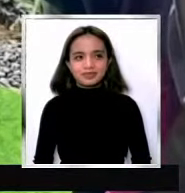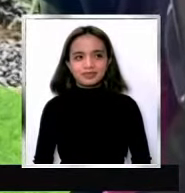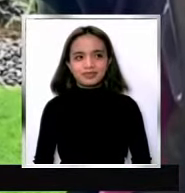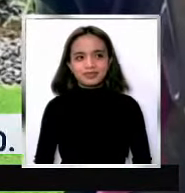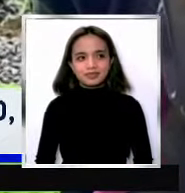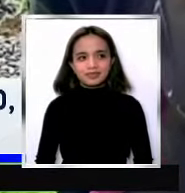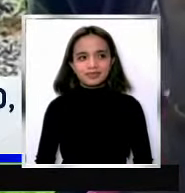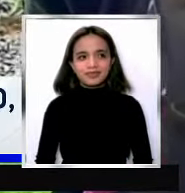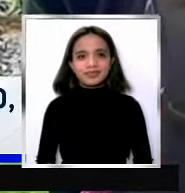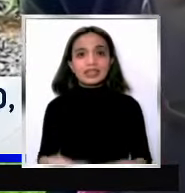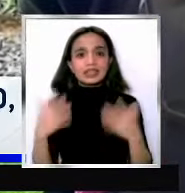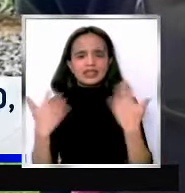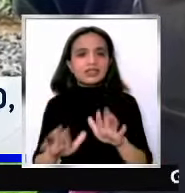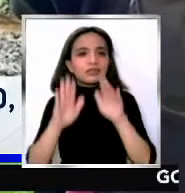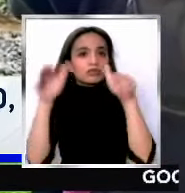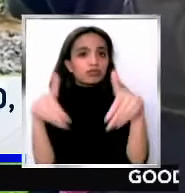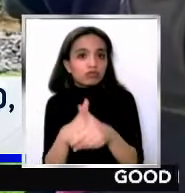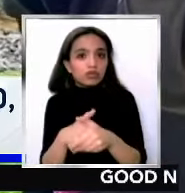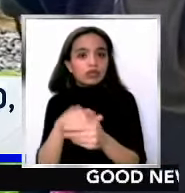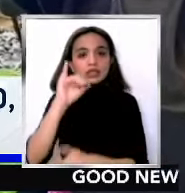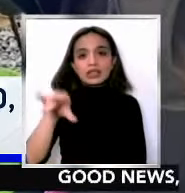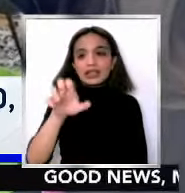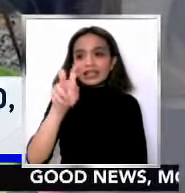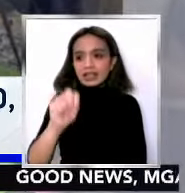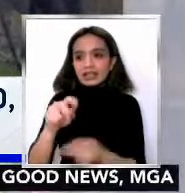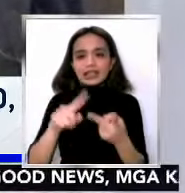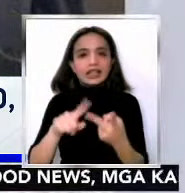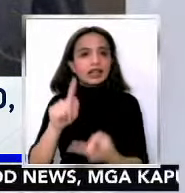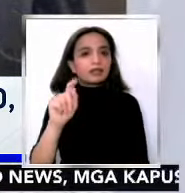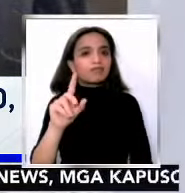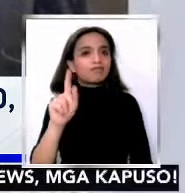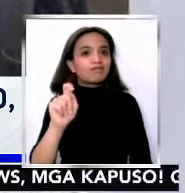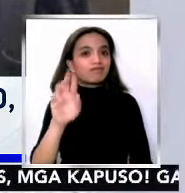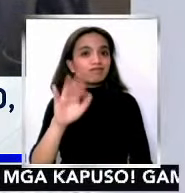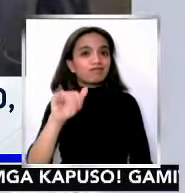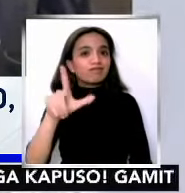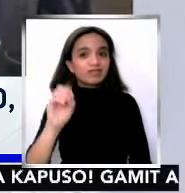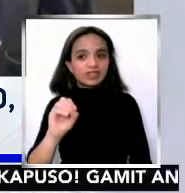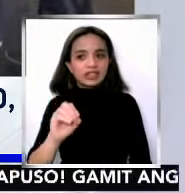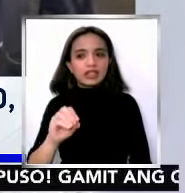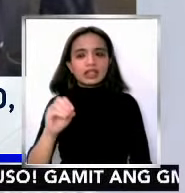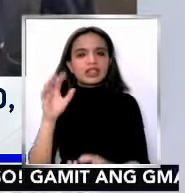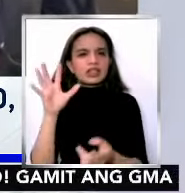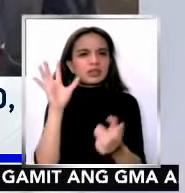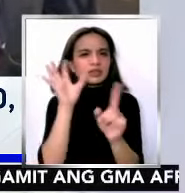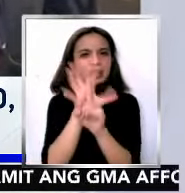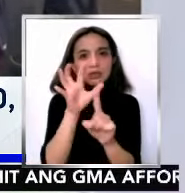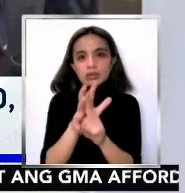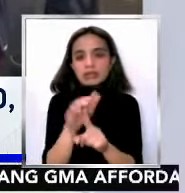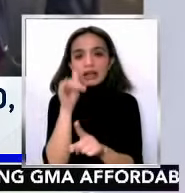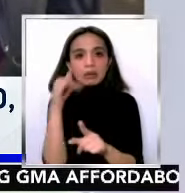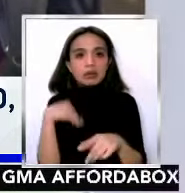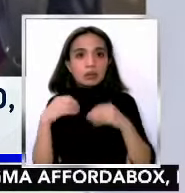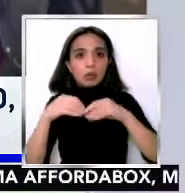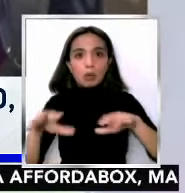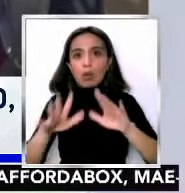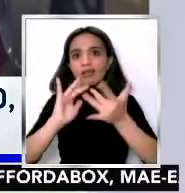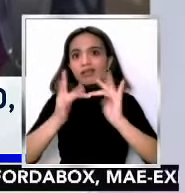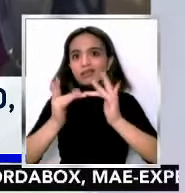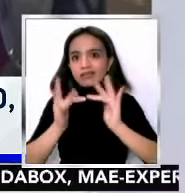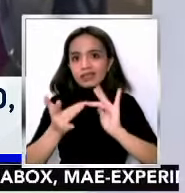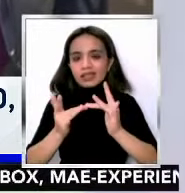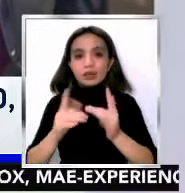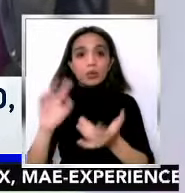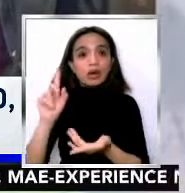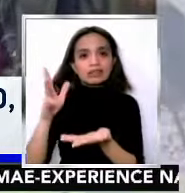Kasal na sina Jennylyn Mercado at Dennis Trillo. Nag-viral simula kagabi ang picture nila sa civil wedding ceremony